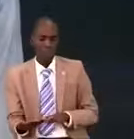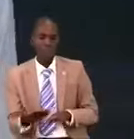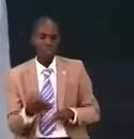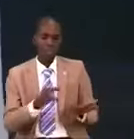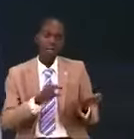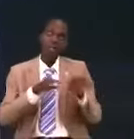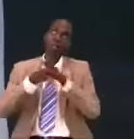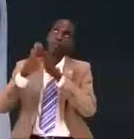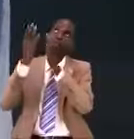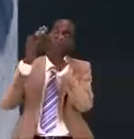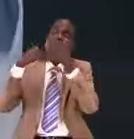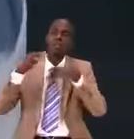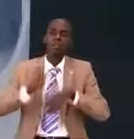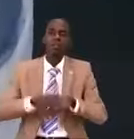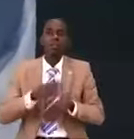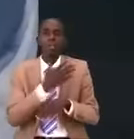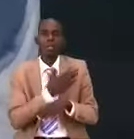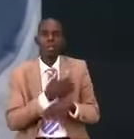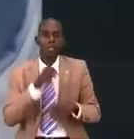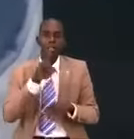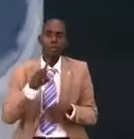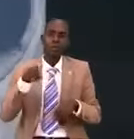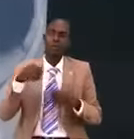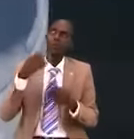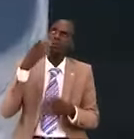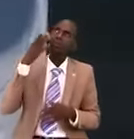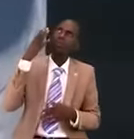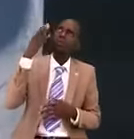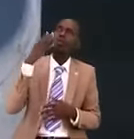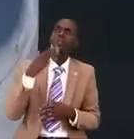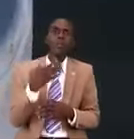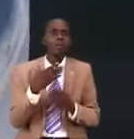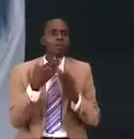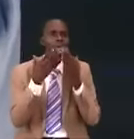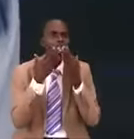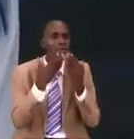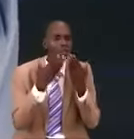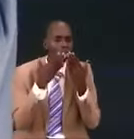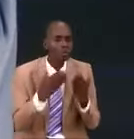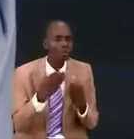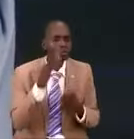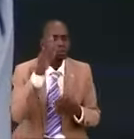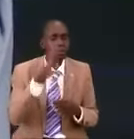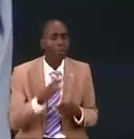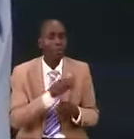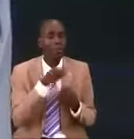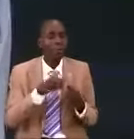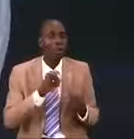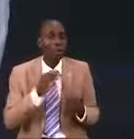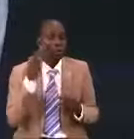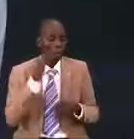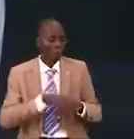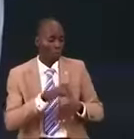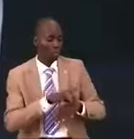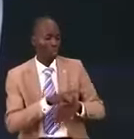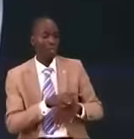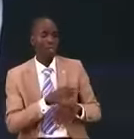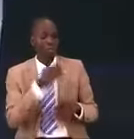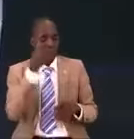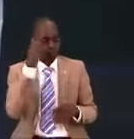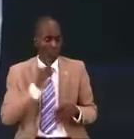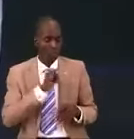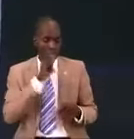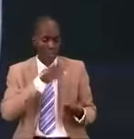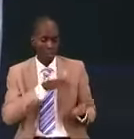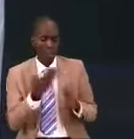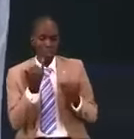quand j'étais sur la terre parce que je passe de l'autre côté ta parole m'a préparé j'ai le salut et j'ai la joie du